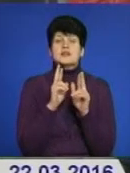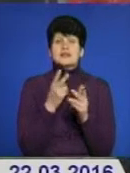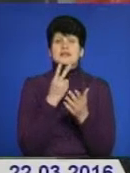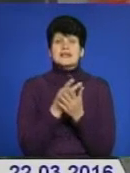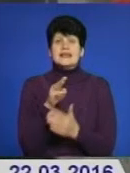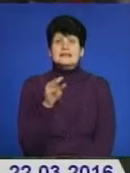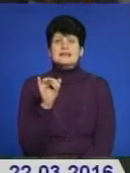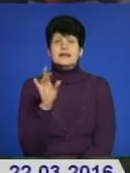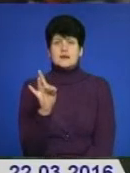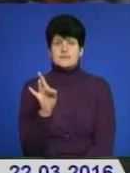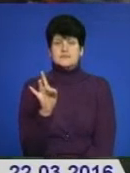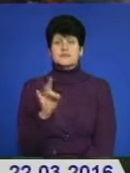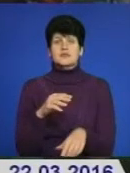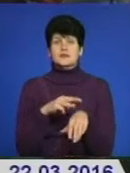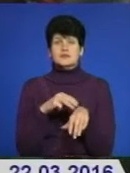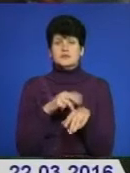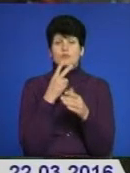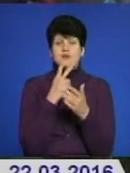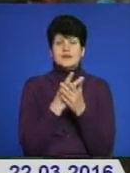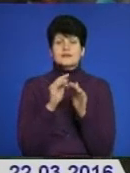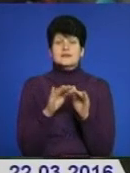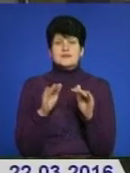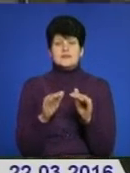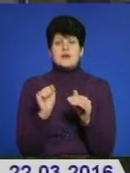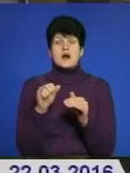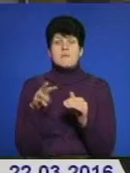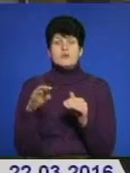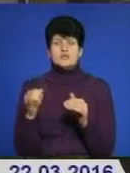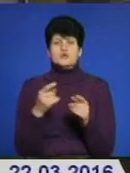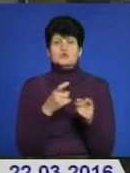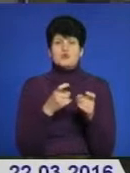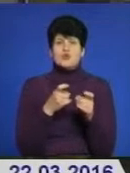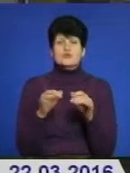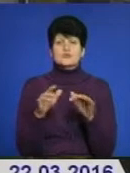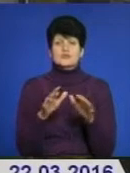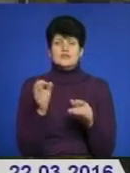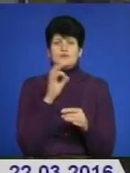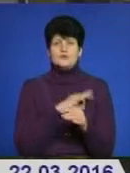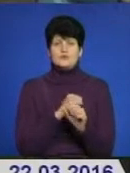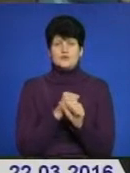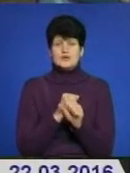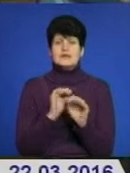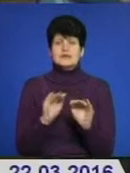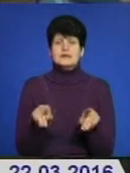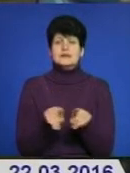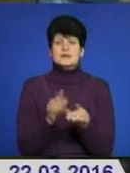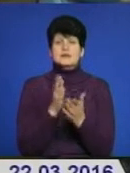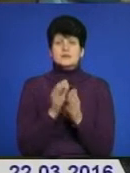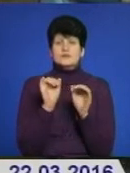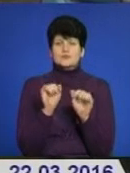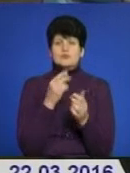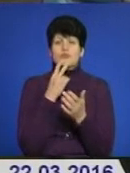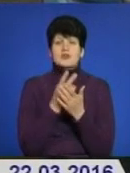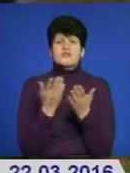тир. Правоохоронці показали дітлахам амуніцію, зброю та спецзасоби, які використовують у роботі. Діти також мали змогу побачити, в